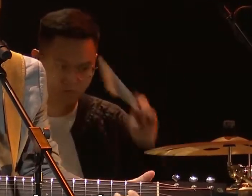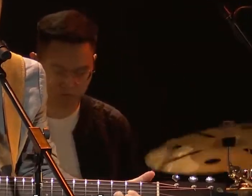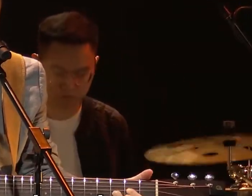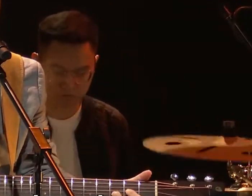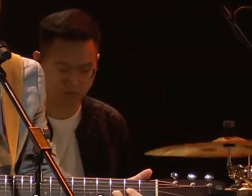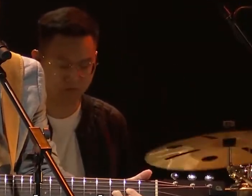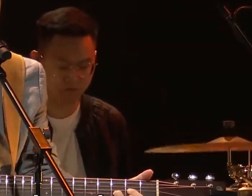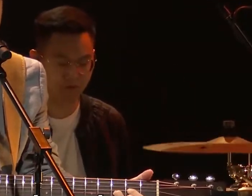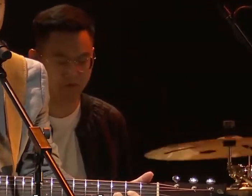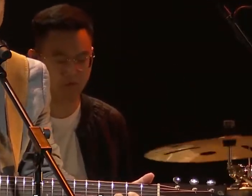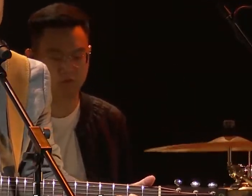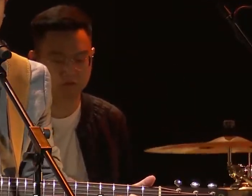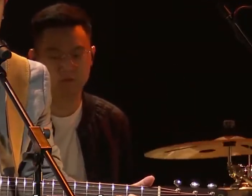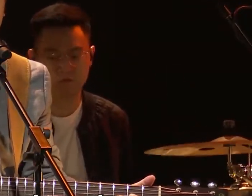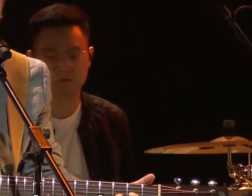perbuatannya,